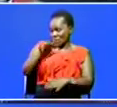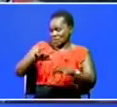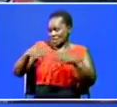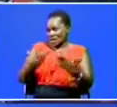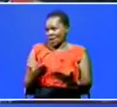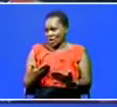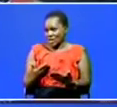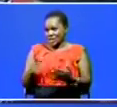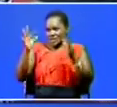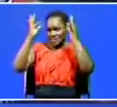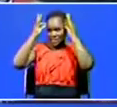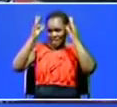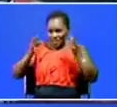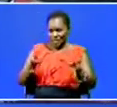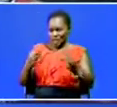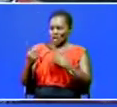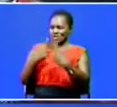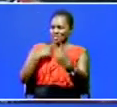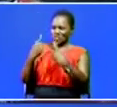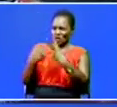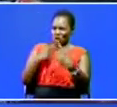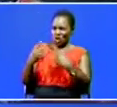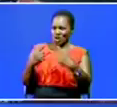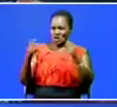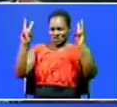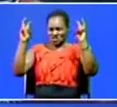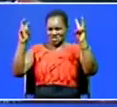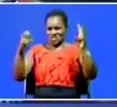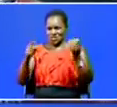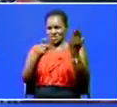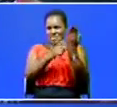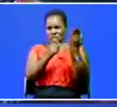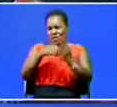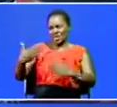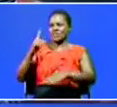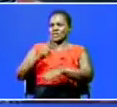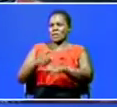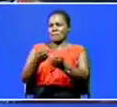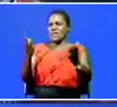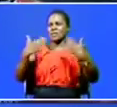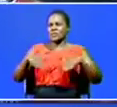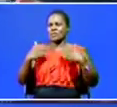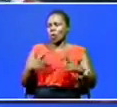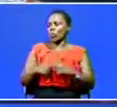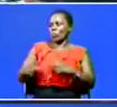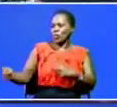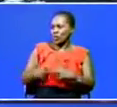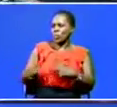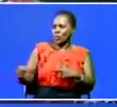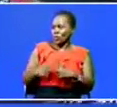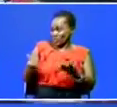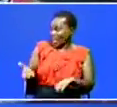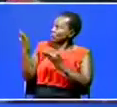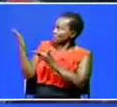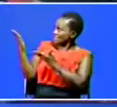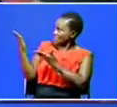vizuri? Tukiamua kuongea hoja kwa Kiswahili kila saa, watu wengi watatoroka vile wengi